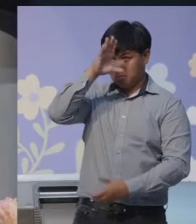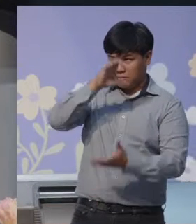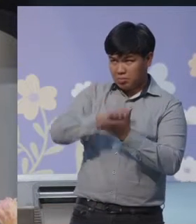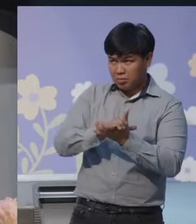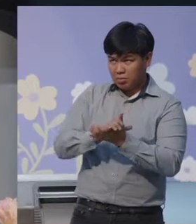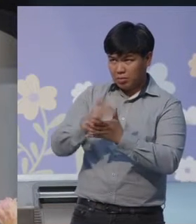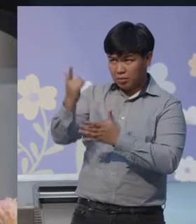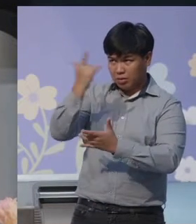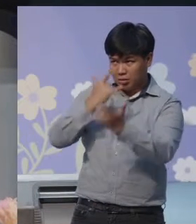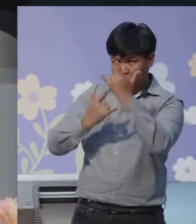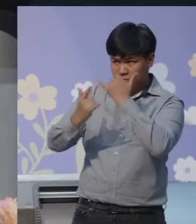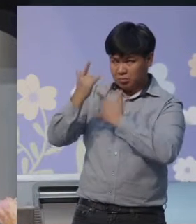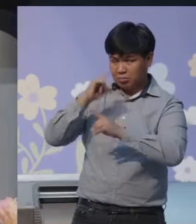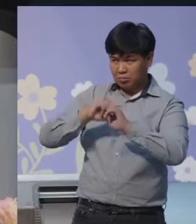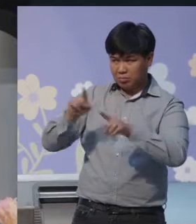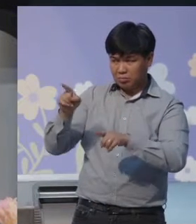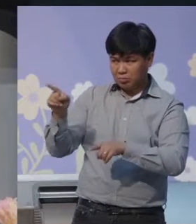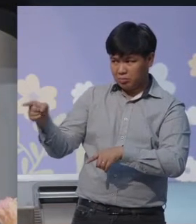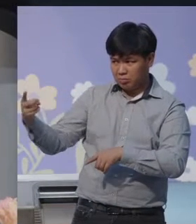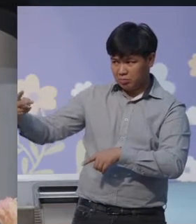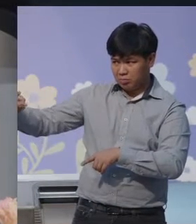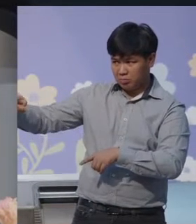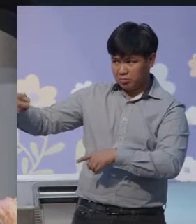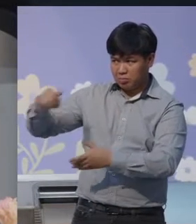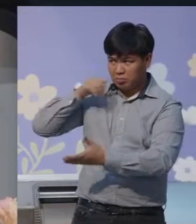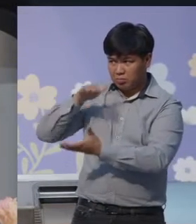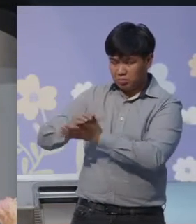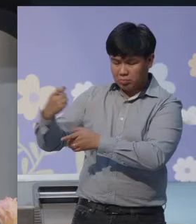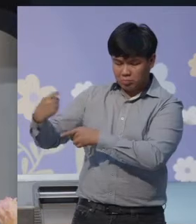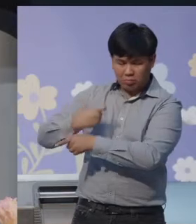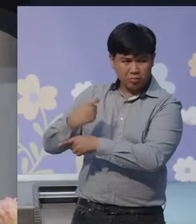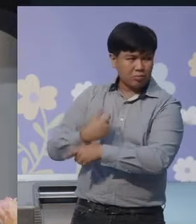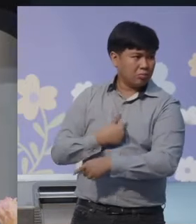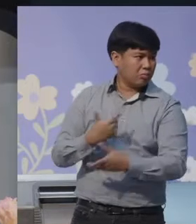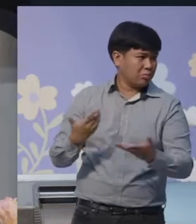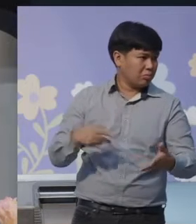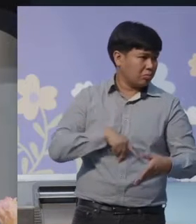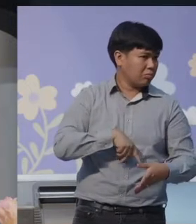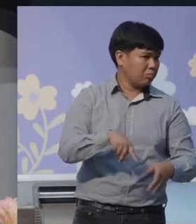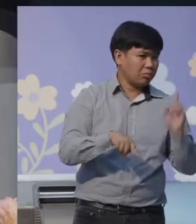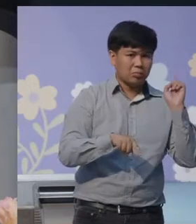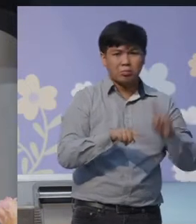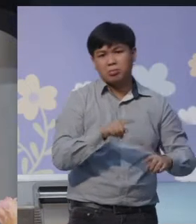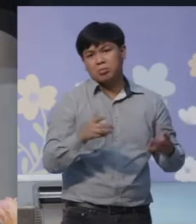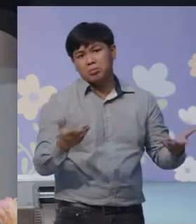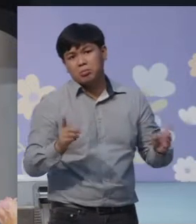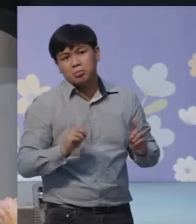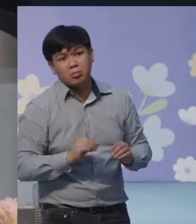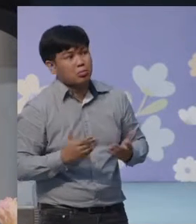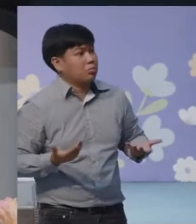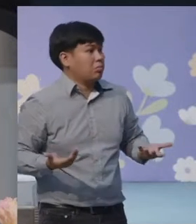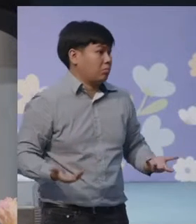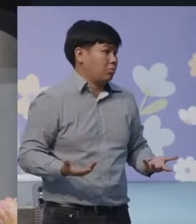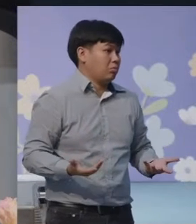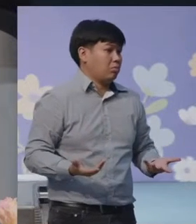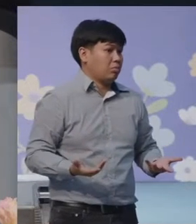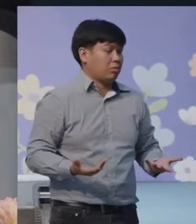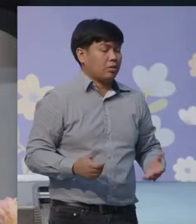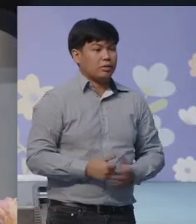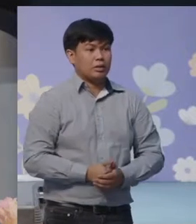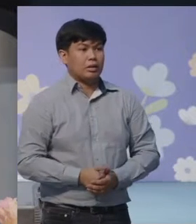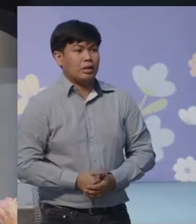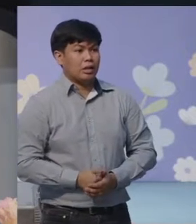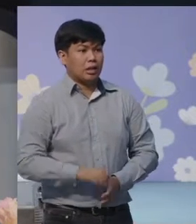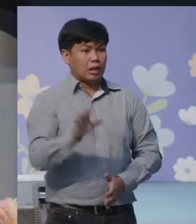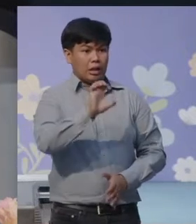naman akong kinukot siya, ano? Si Elkanah naman, kuminsan pag binabasa ko yung nakasulat kung ano yung sinabi niya kay Hana. Ang sabi niya kay